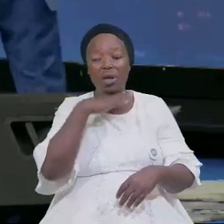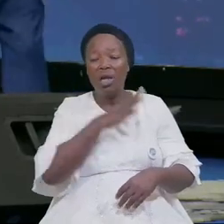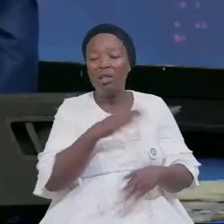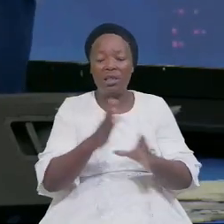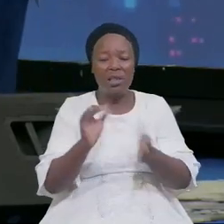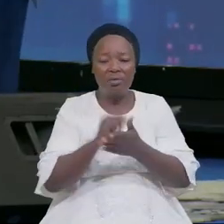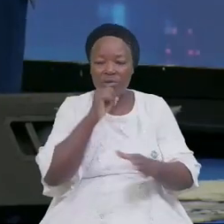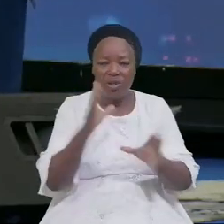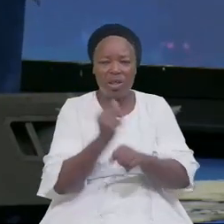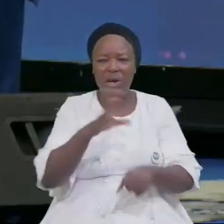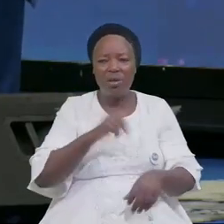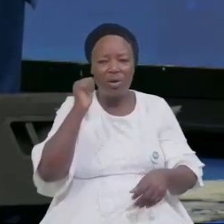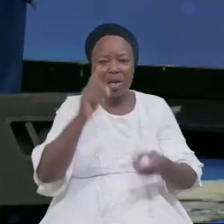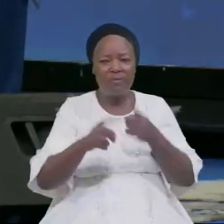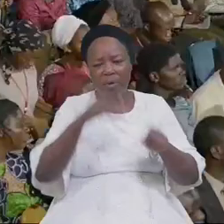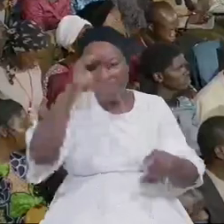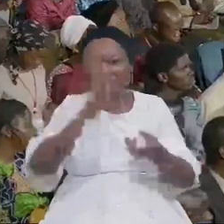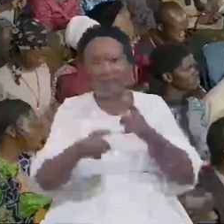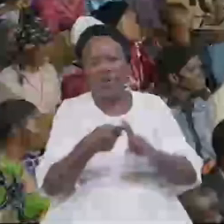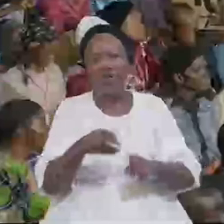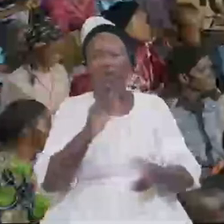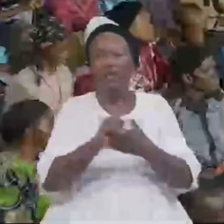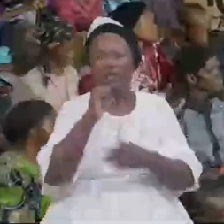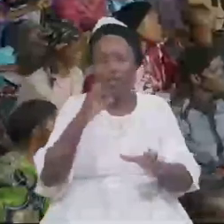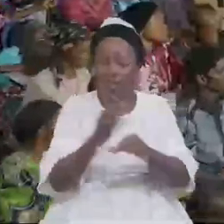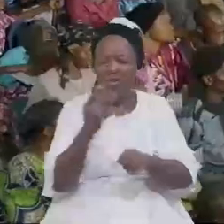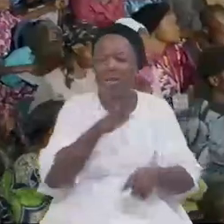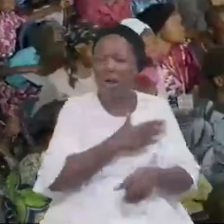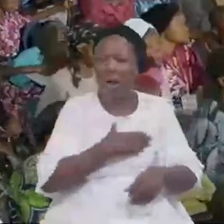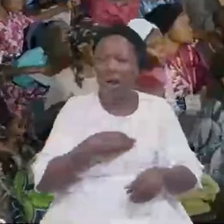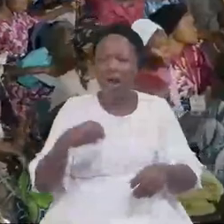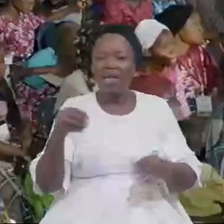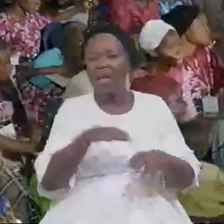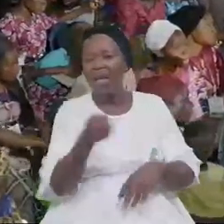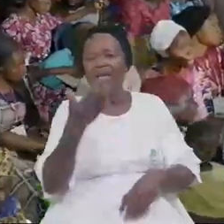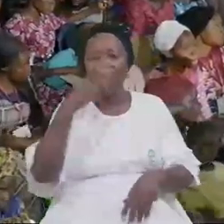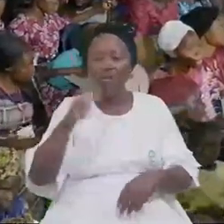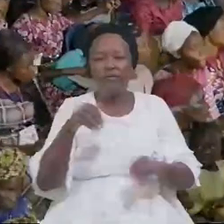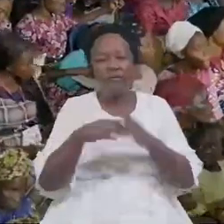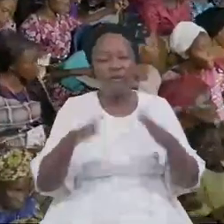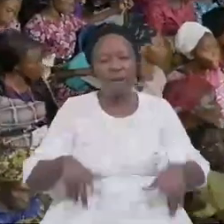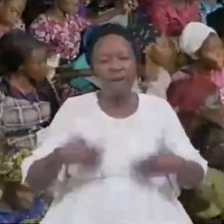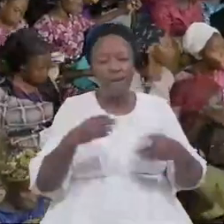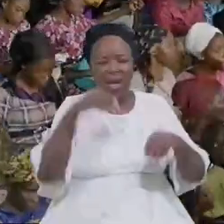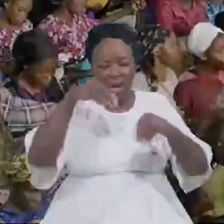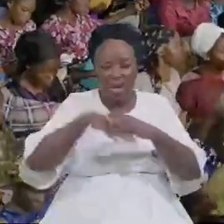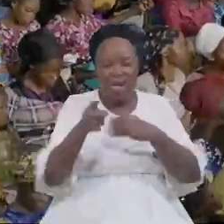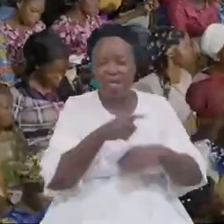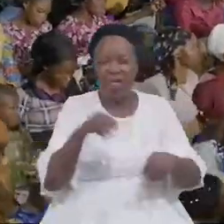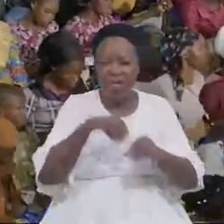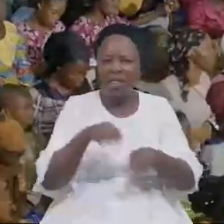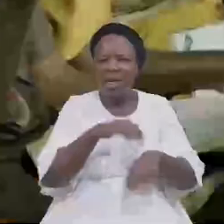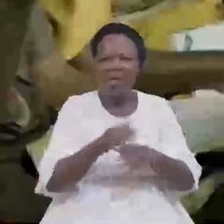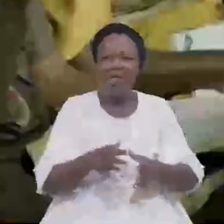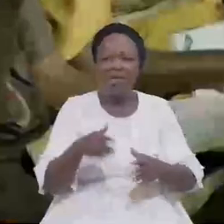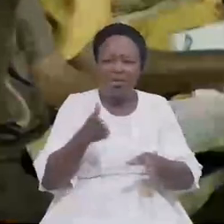avec la concubine, qui ne peut pas vous contenir avec le mal dans votre vie. Entrez par la porte étroite, car large